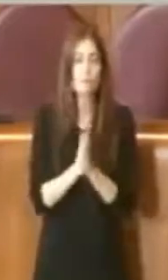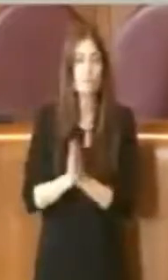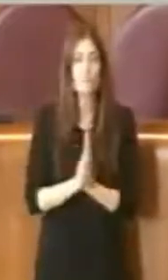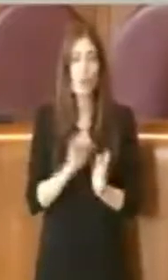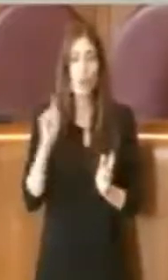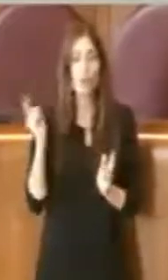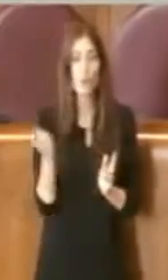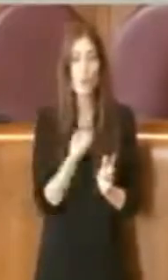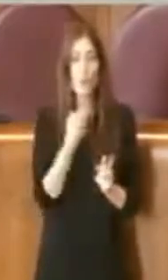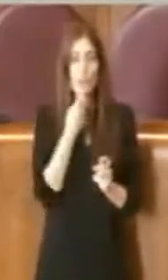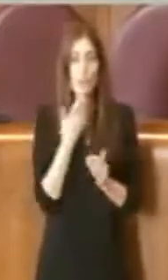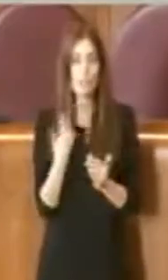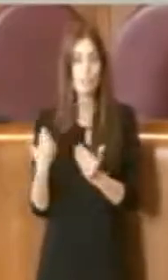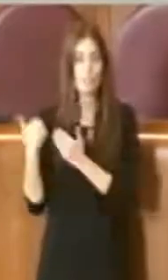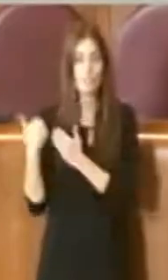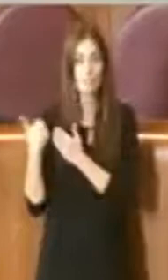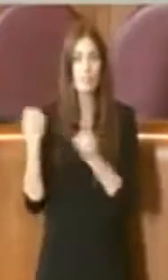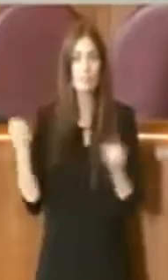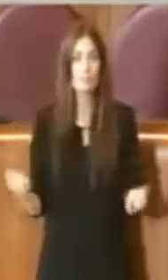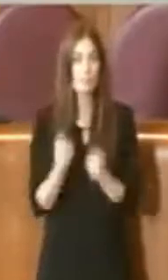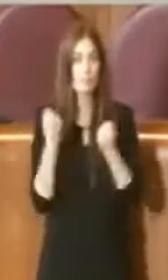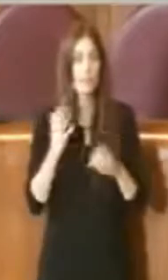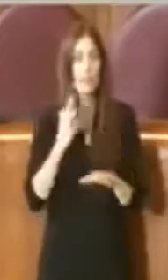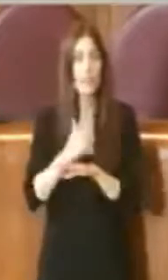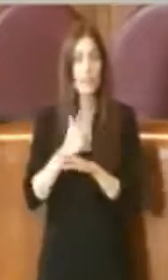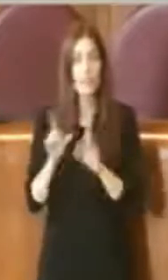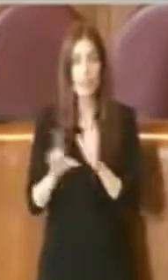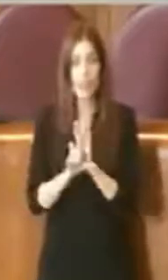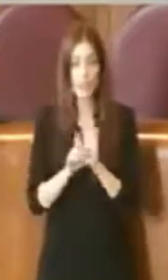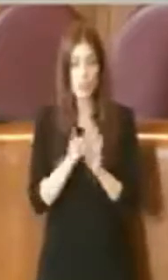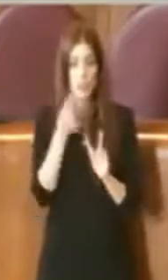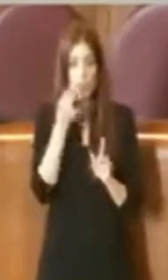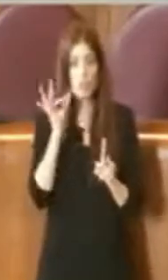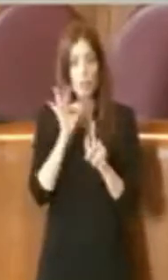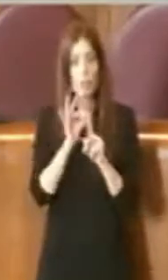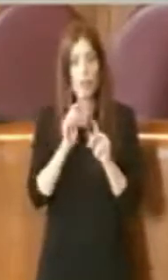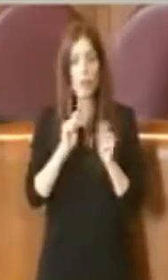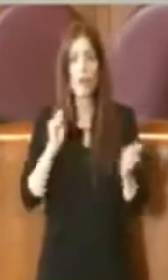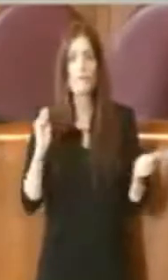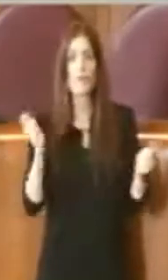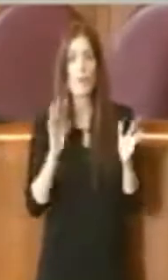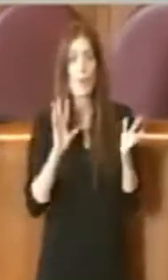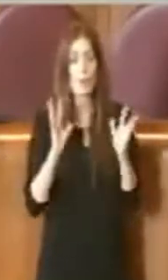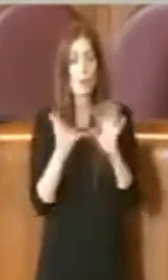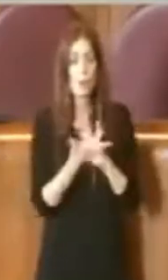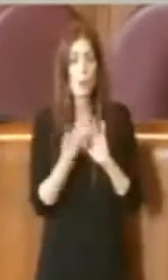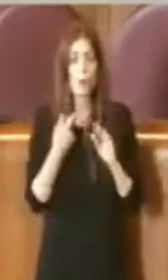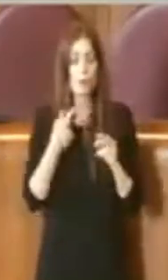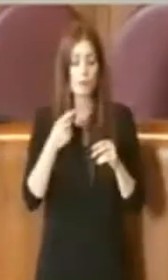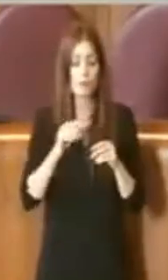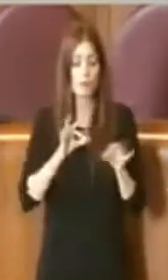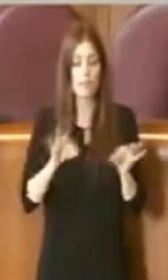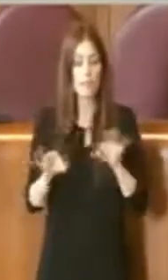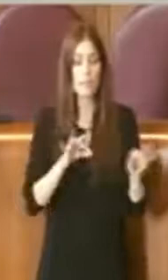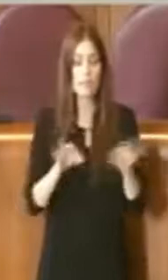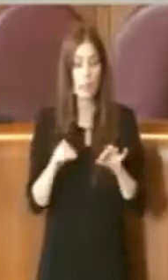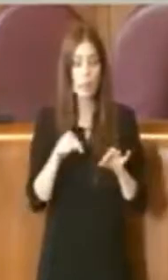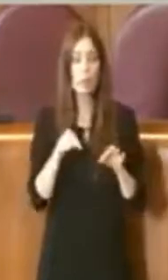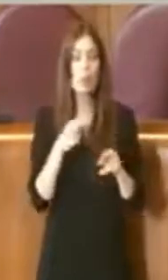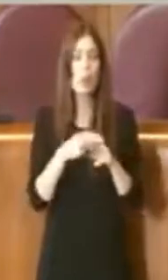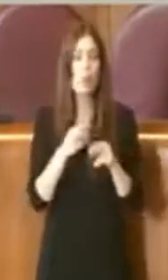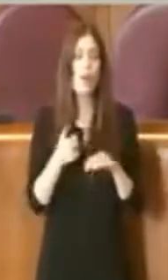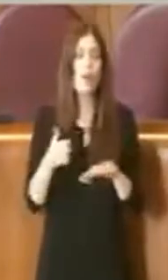che avranno il compito di promuovere interventi legislativi volti all'evoluzione dell'assetto istituzionale di Roma Capitale.